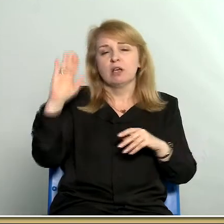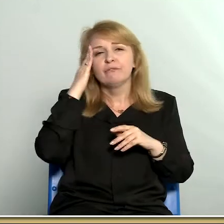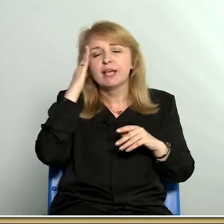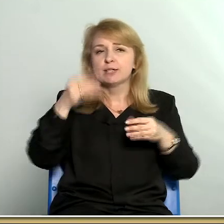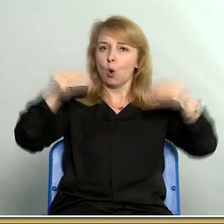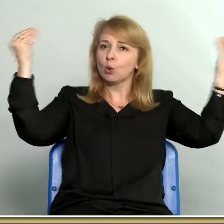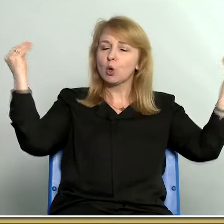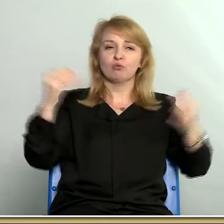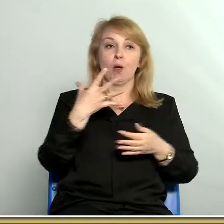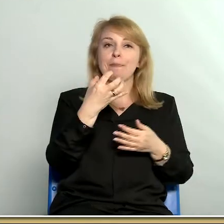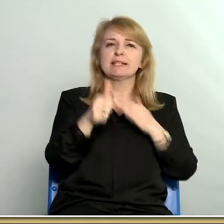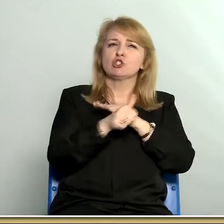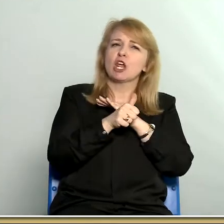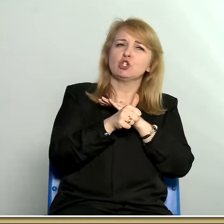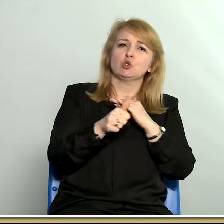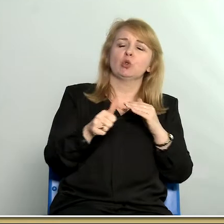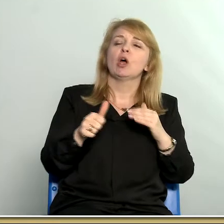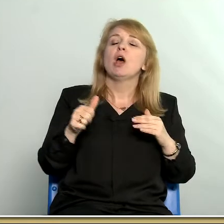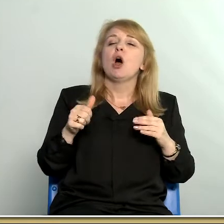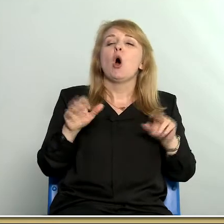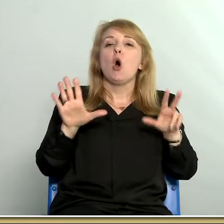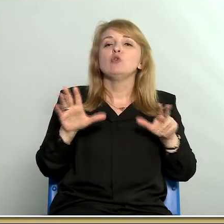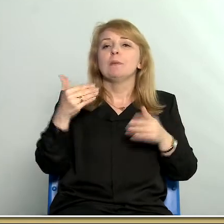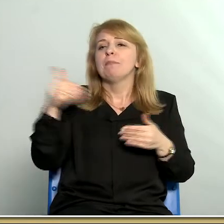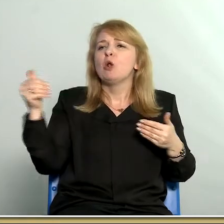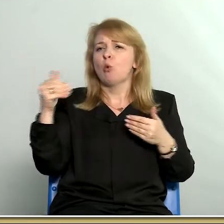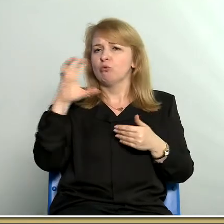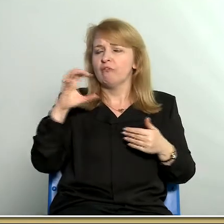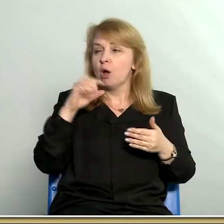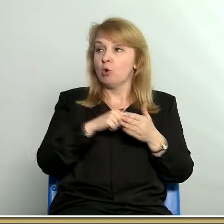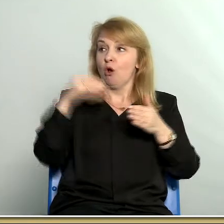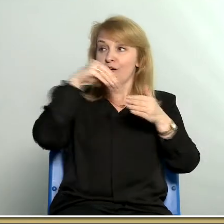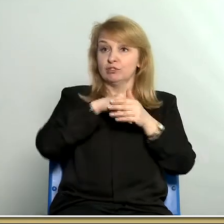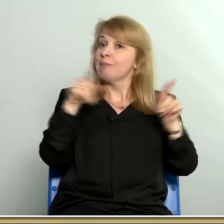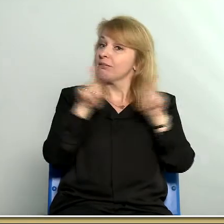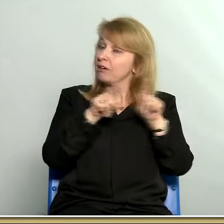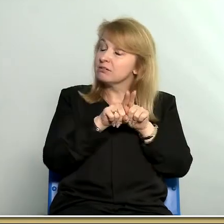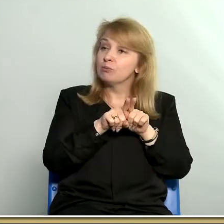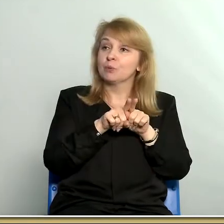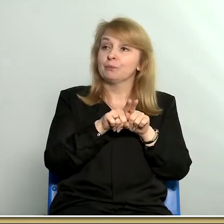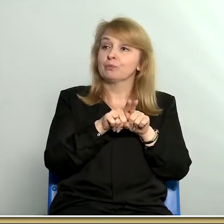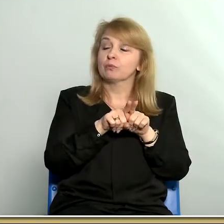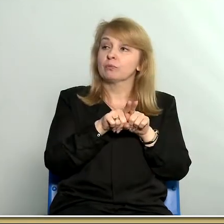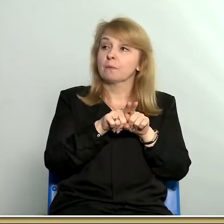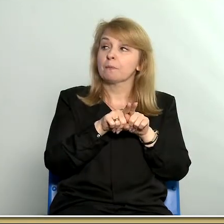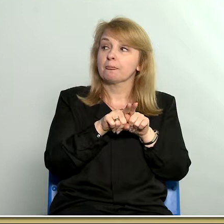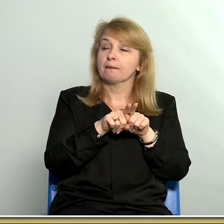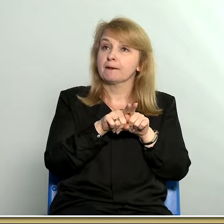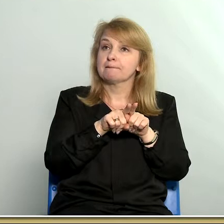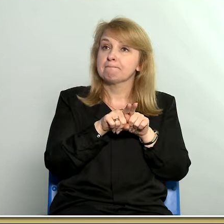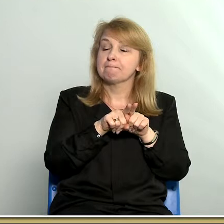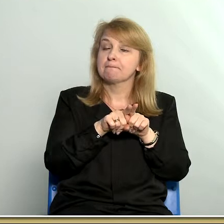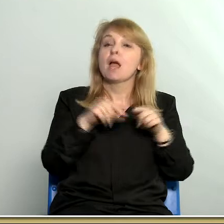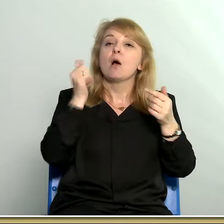568 mln euro i w programie, który jest inny nazwą, natomiast z